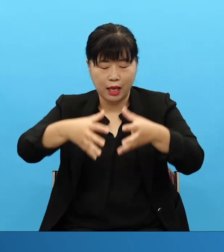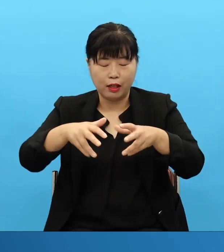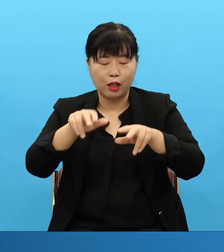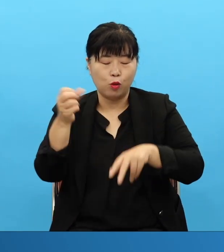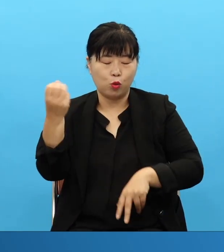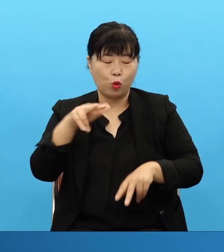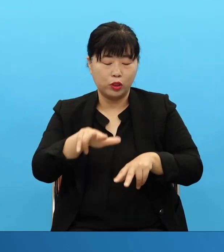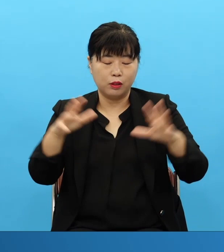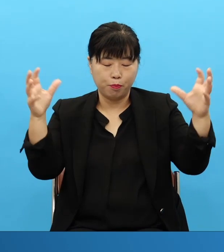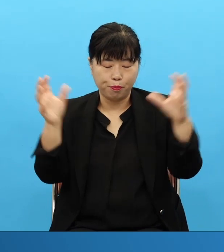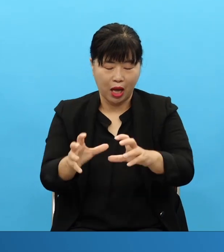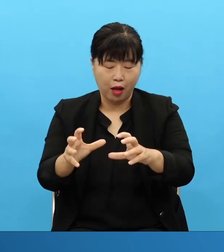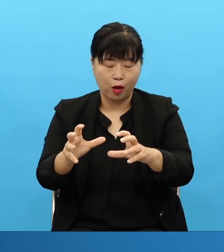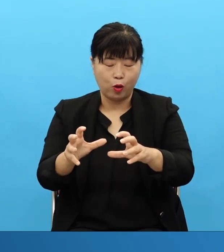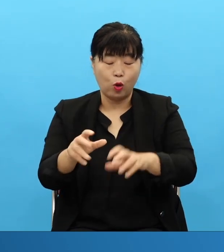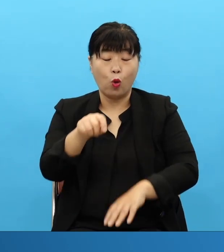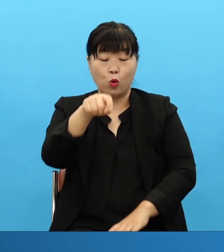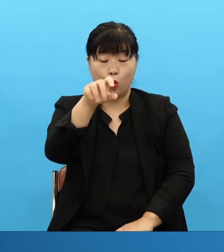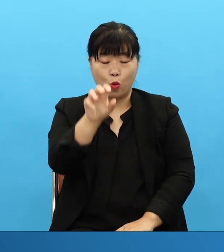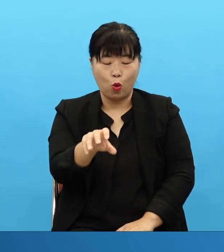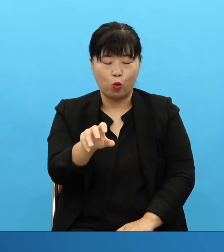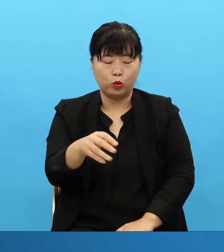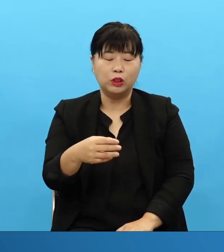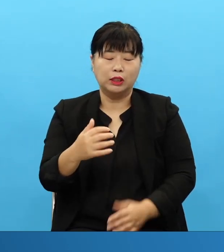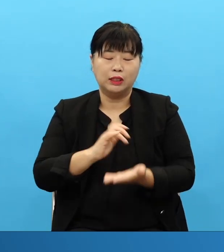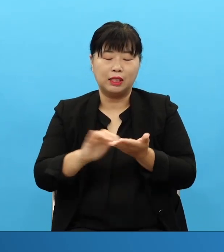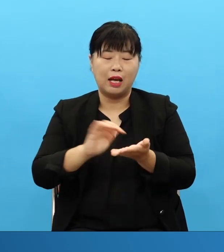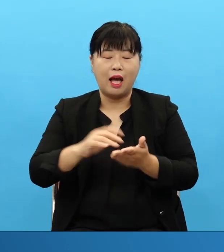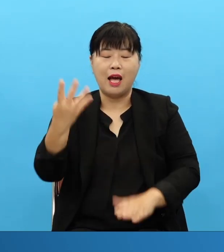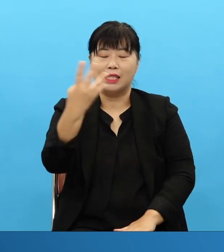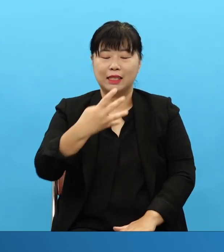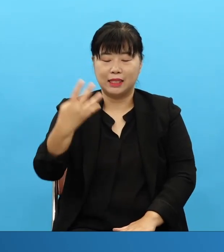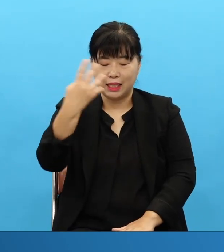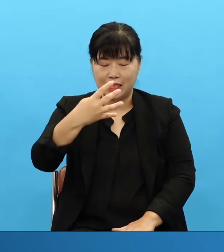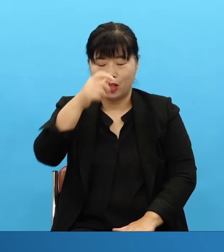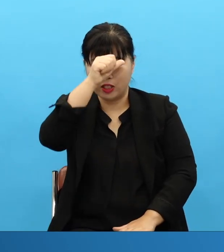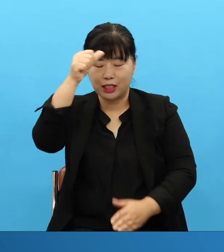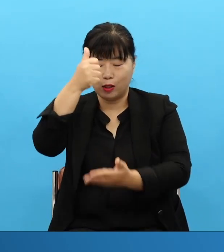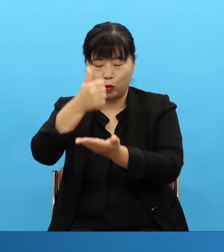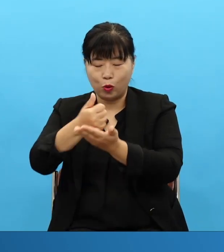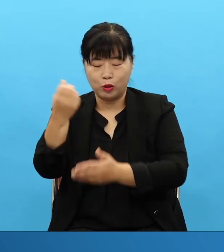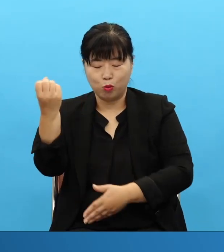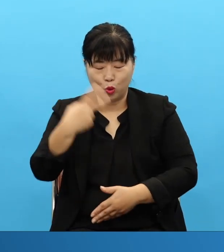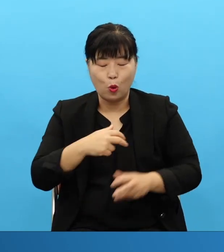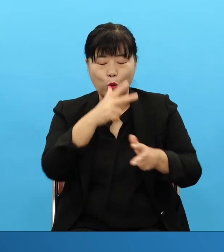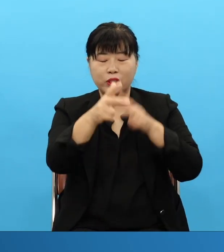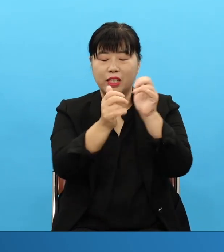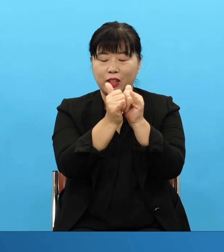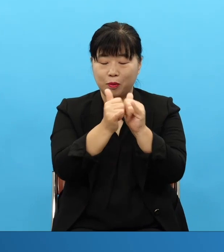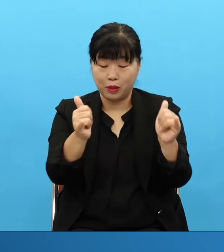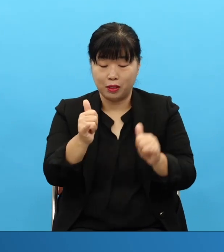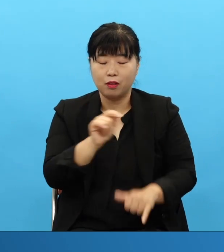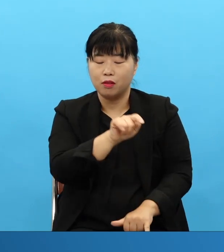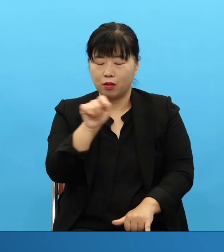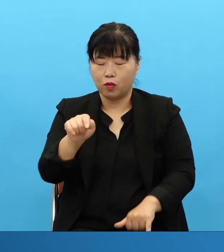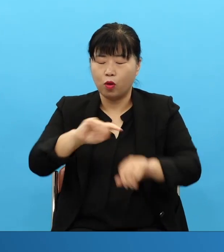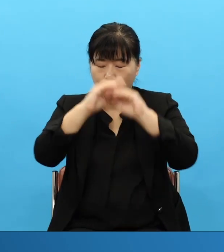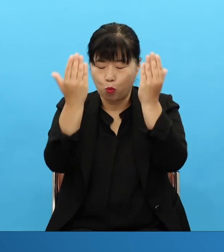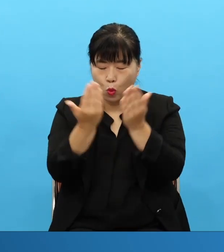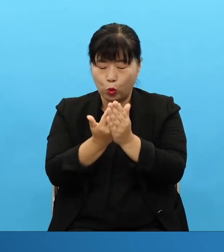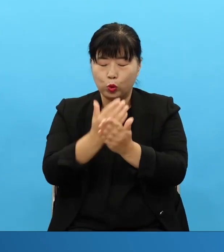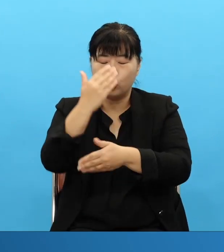함께하는 4천여 장로님들과 산업인들이 성령의 역사와 인도